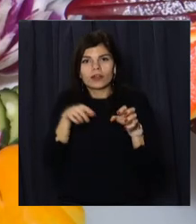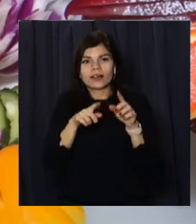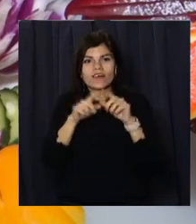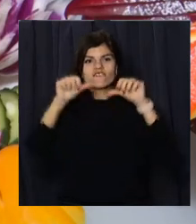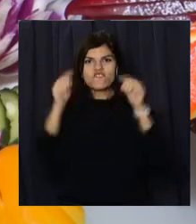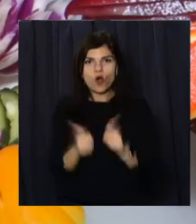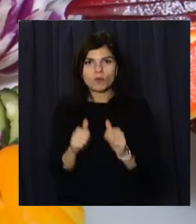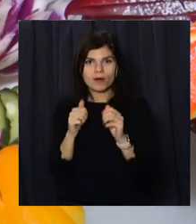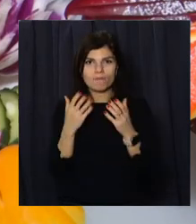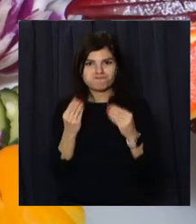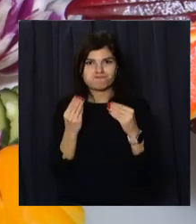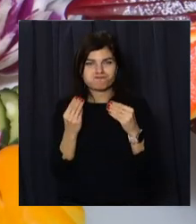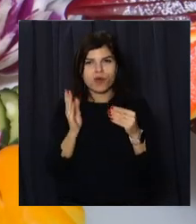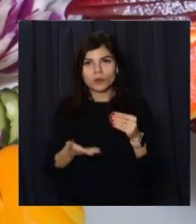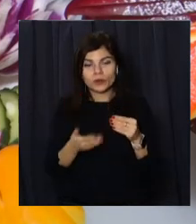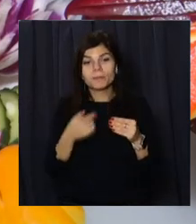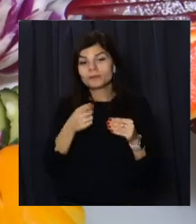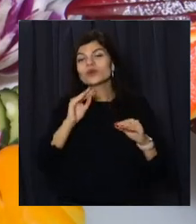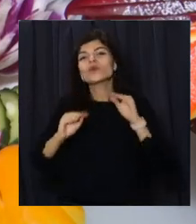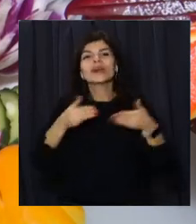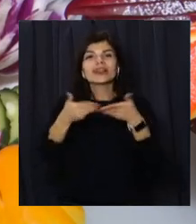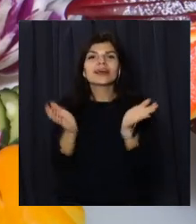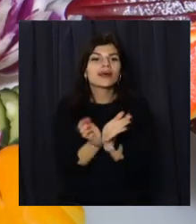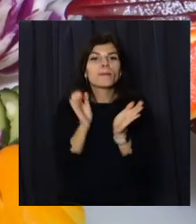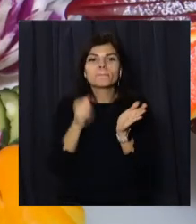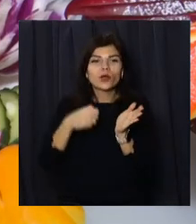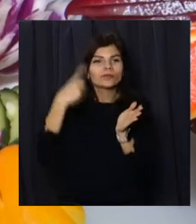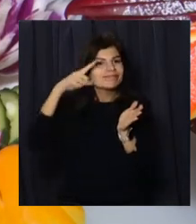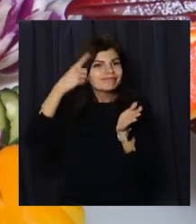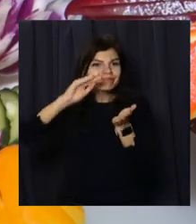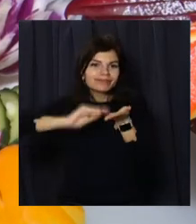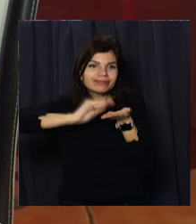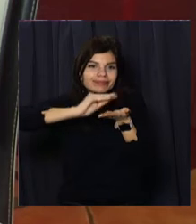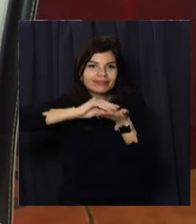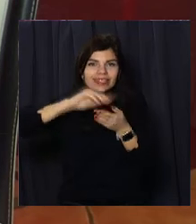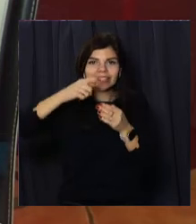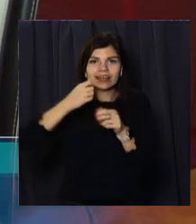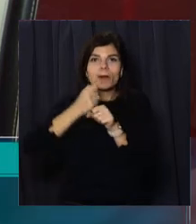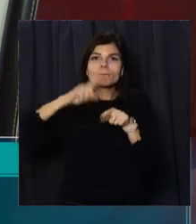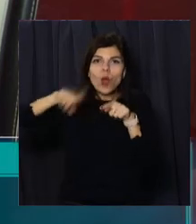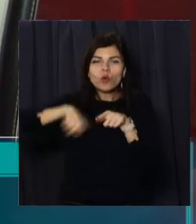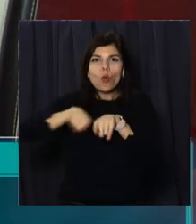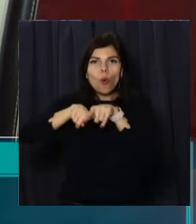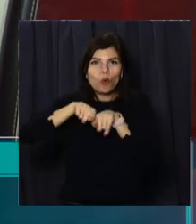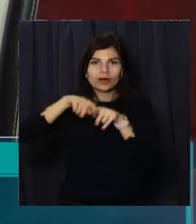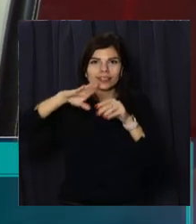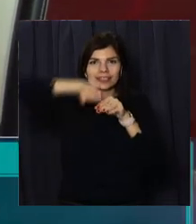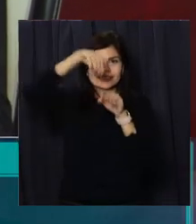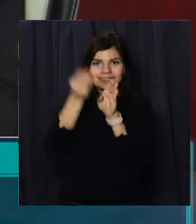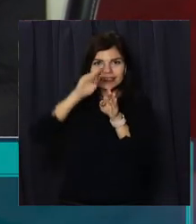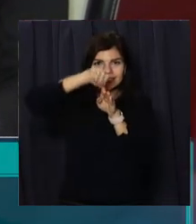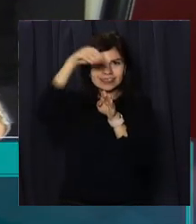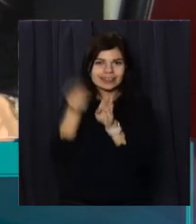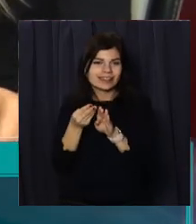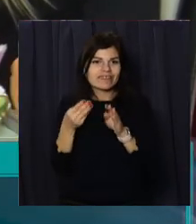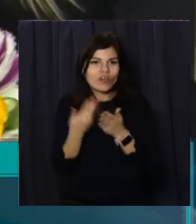Для цього слайсами нарізаємо моркву та огірок і викладаємо ось у такий спосіб. Ось так приблизно за півгодини звичайні